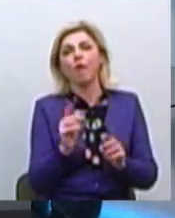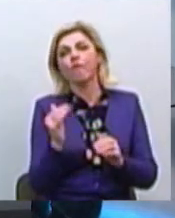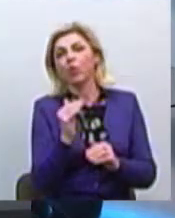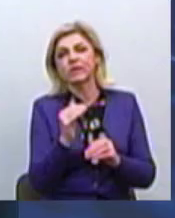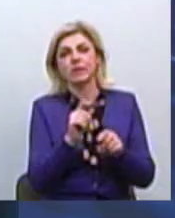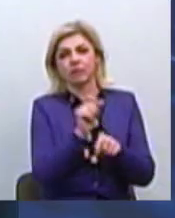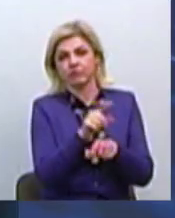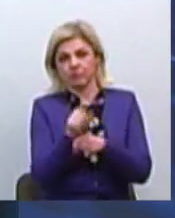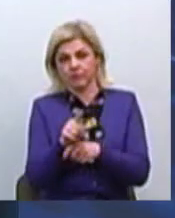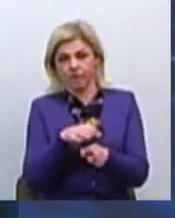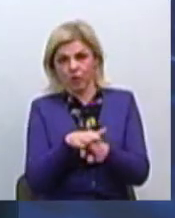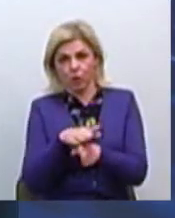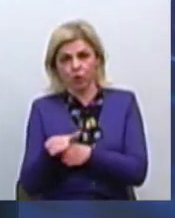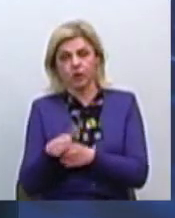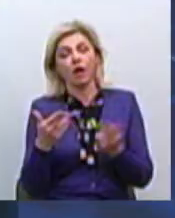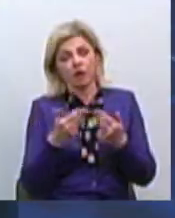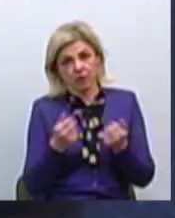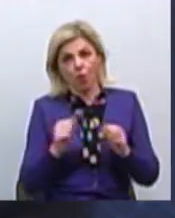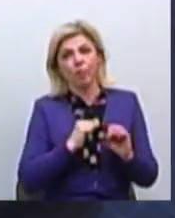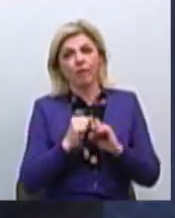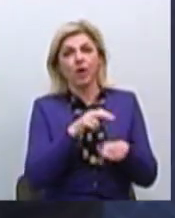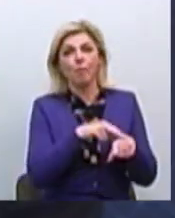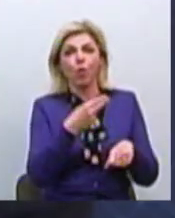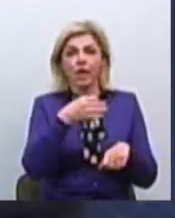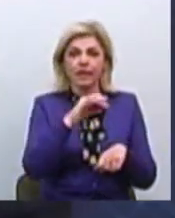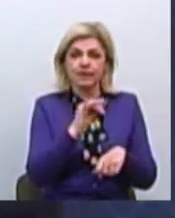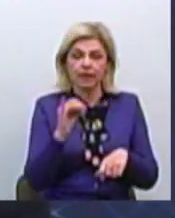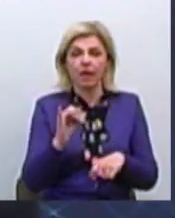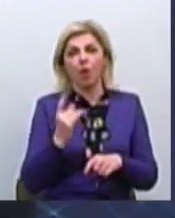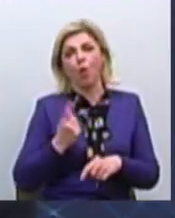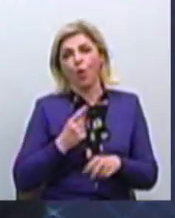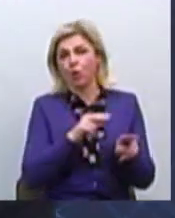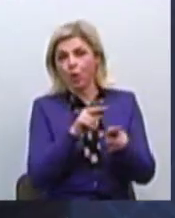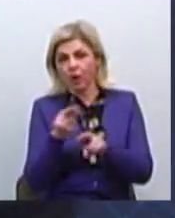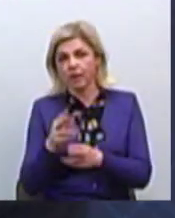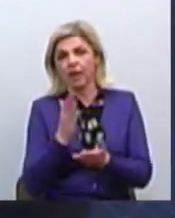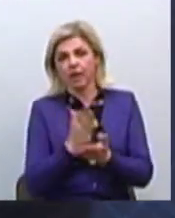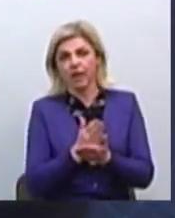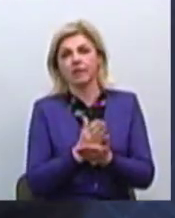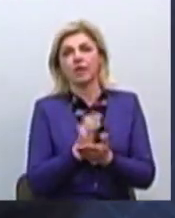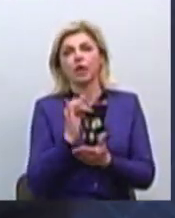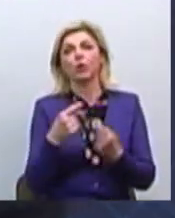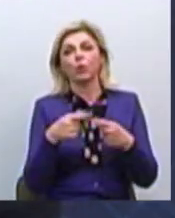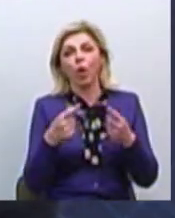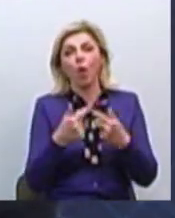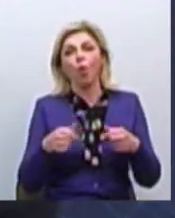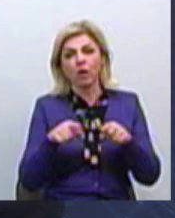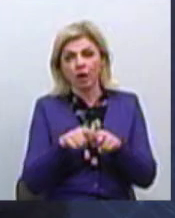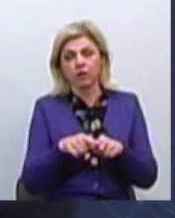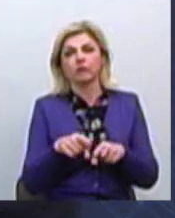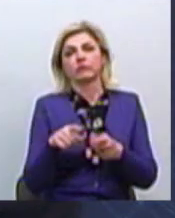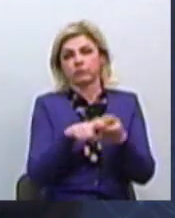Да, управління патрульної поліції та управління поліції охорони є міжвідомчими органами, вони